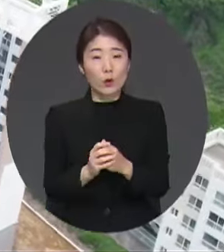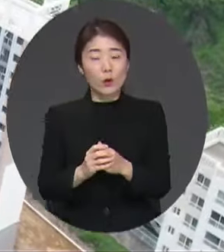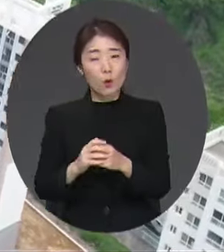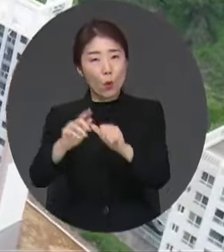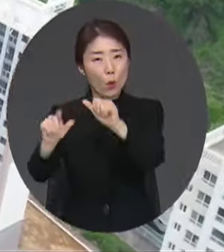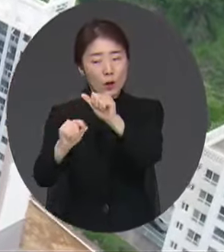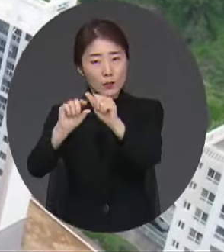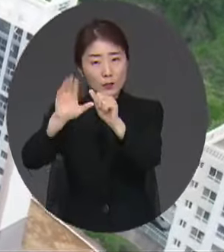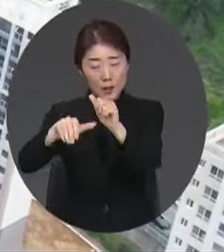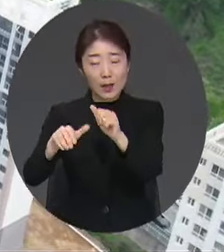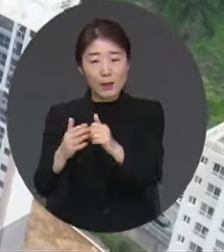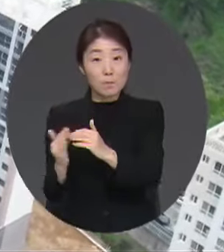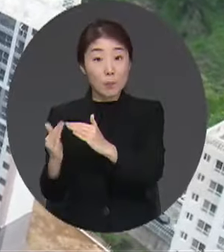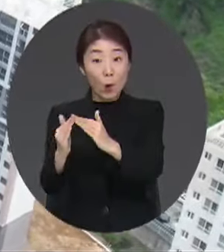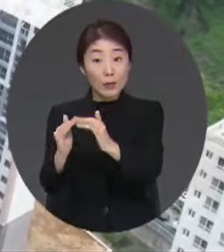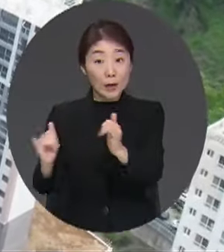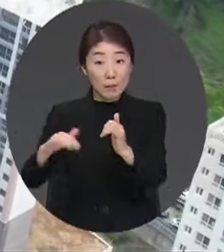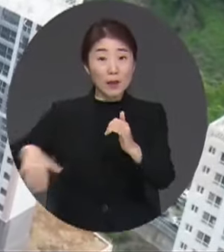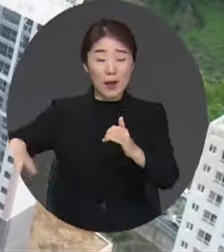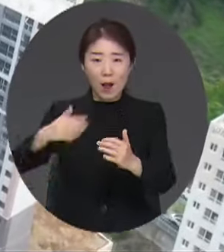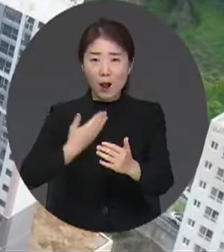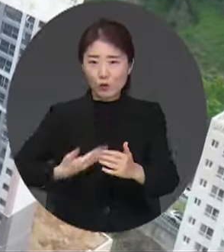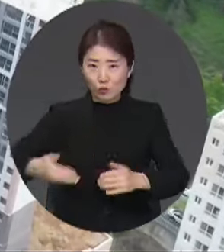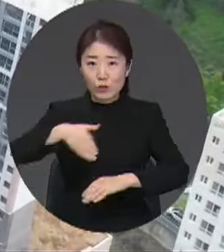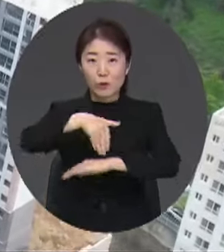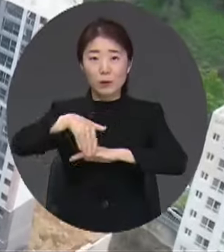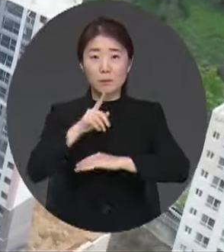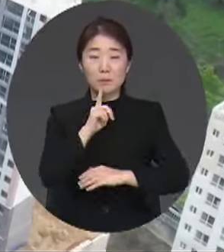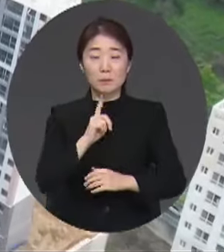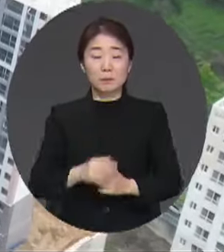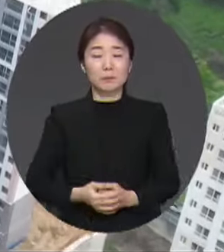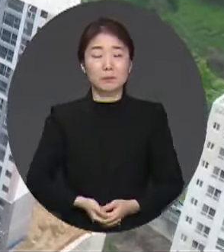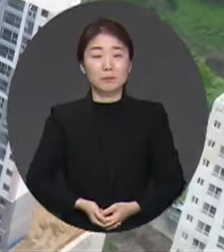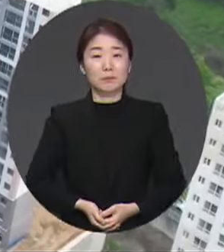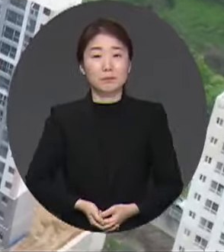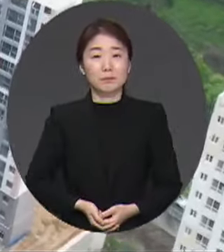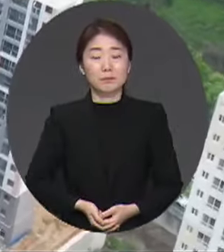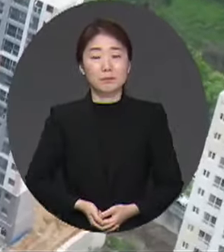예정자들에게 안내할 예정이라고 밝혔습니다 MBC 뉴스 이재 경입니다